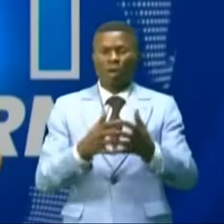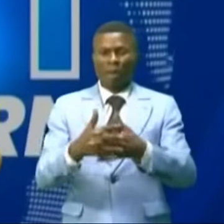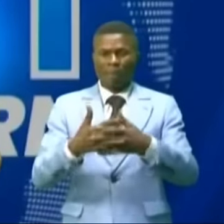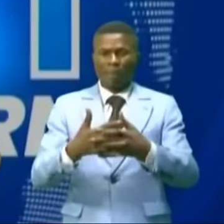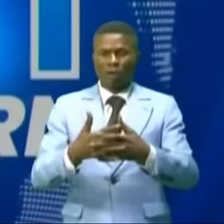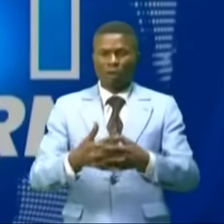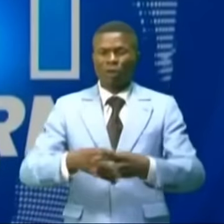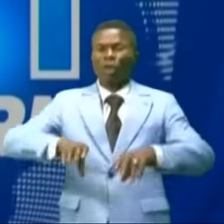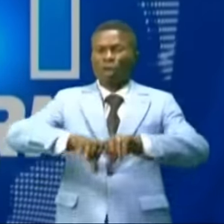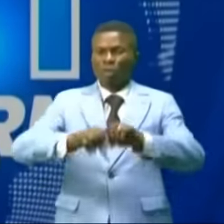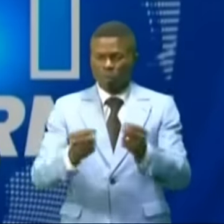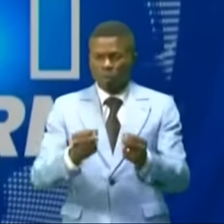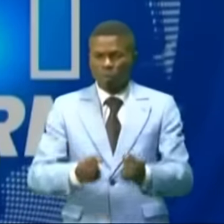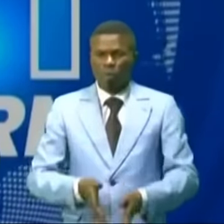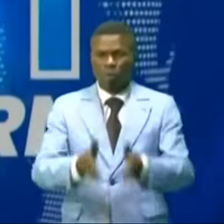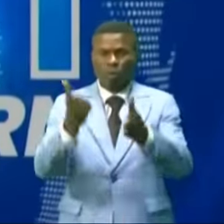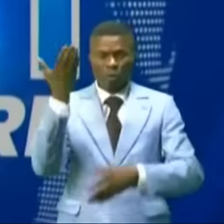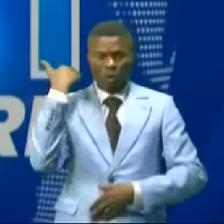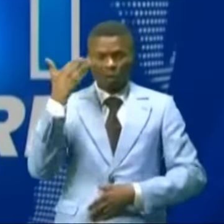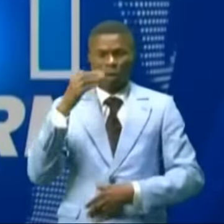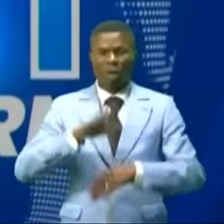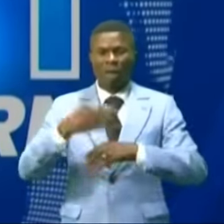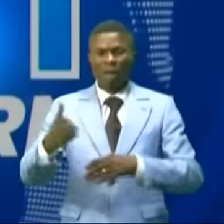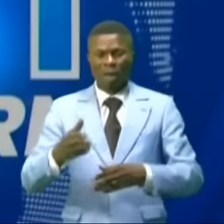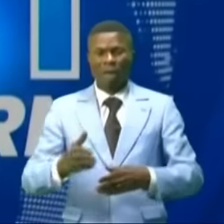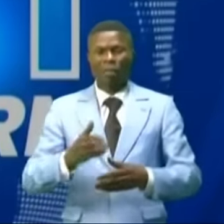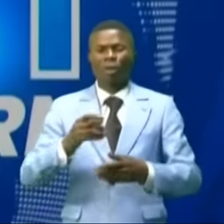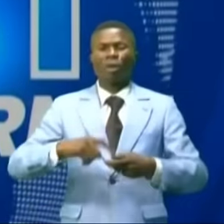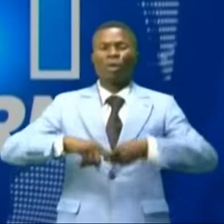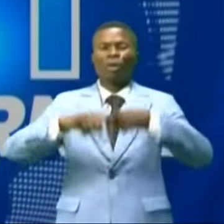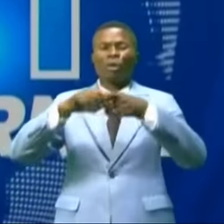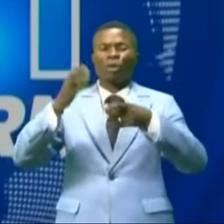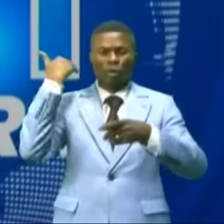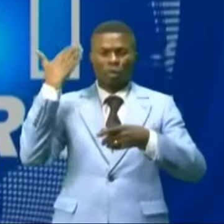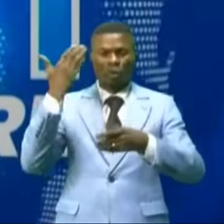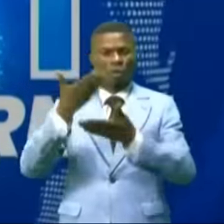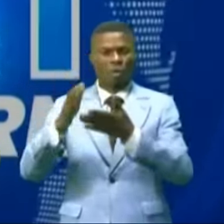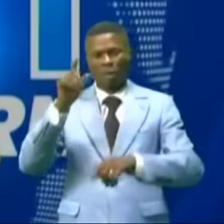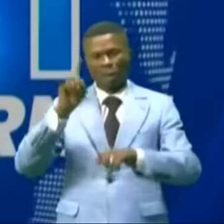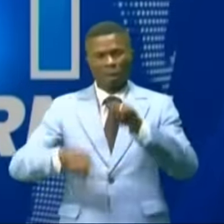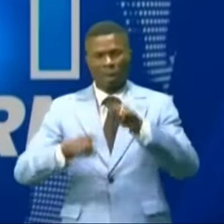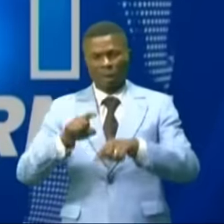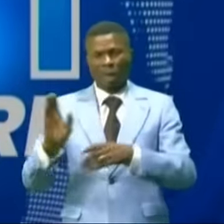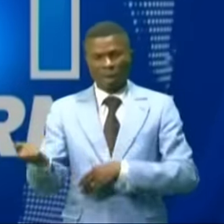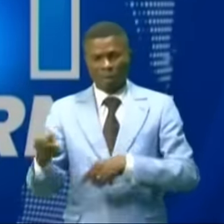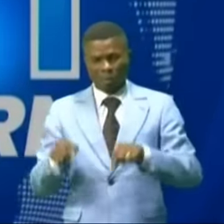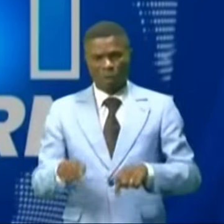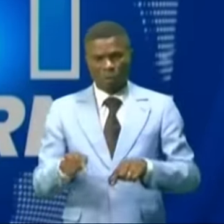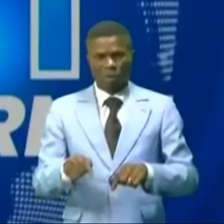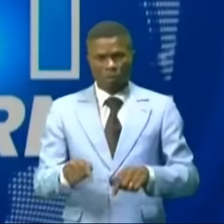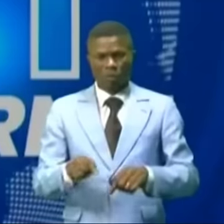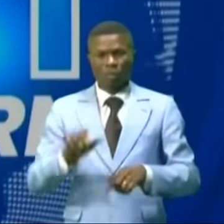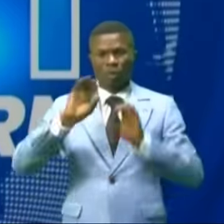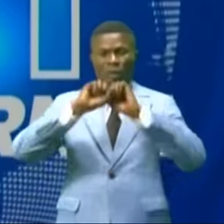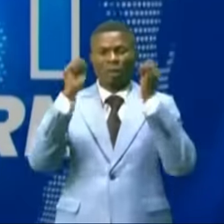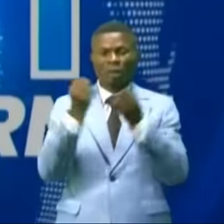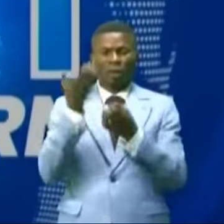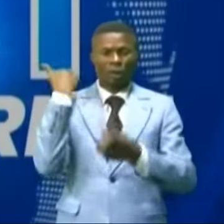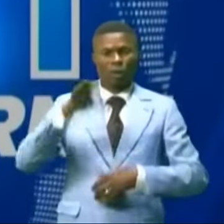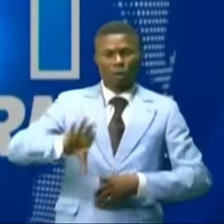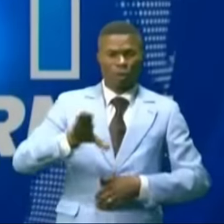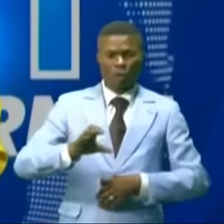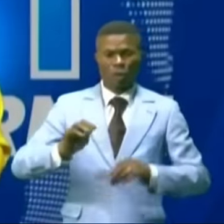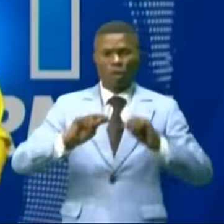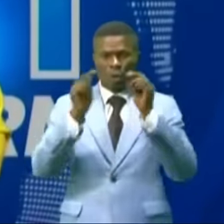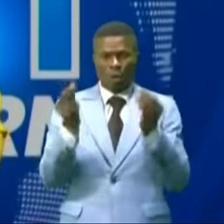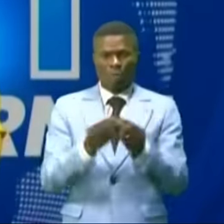la grande conduite d'eau. Conséquence, une interruption dans la fourniture d'eau est observée depuis ce matin. La régie des eaux rassure qu'une équipe